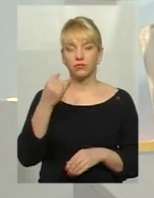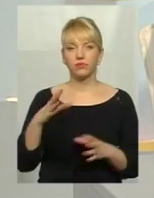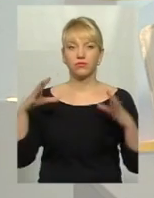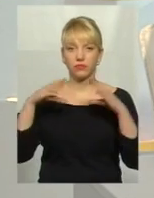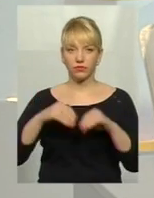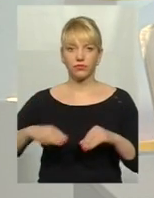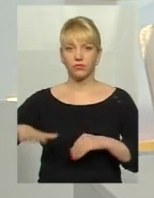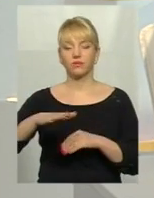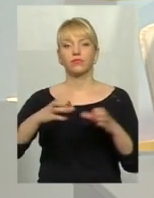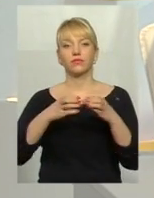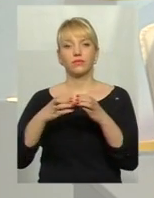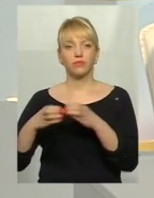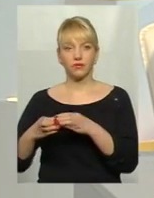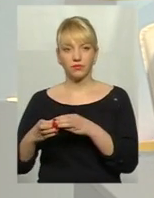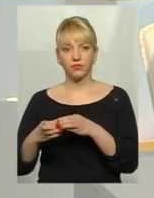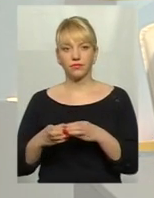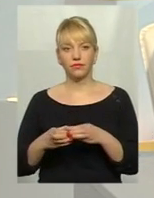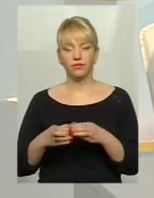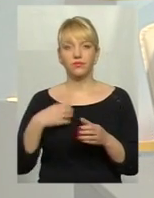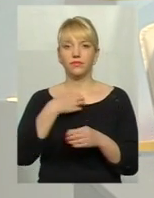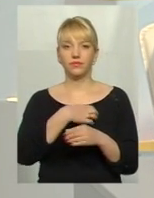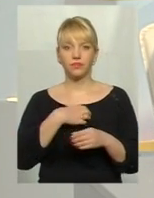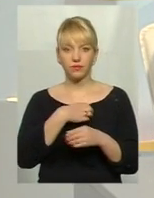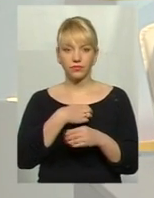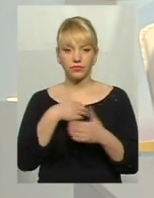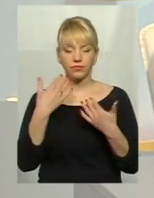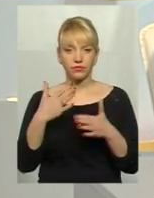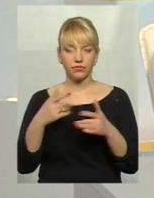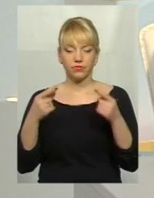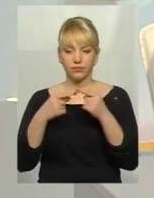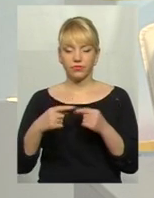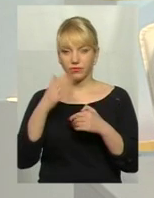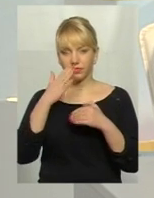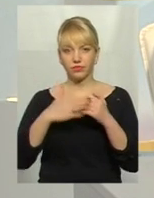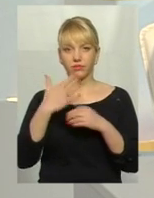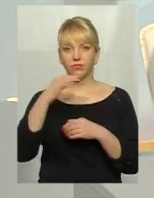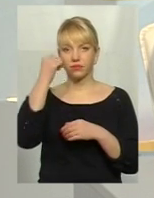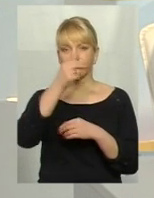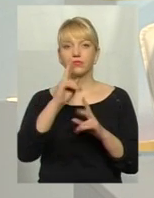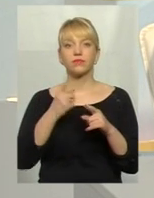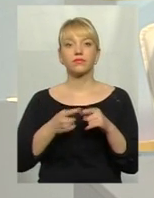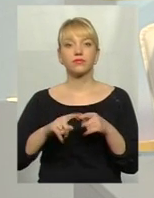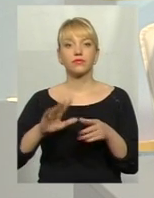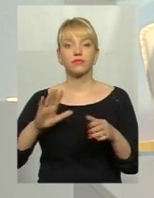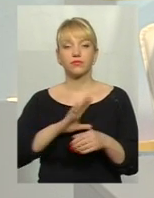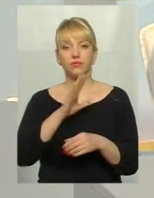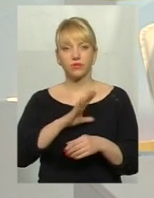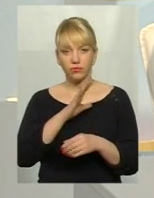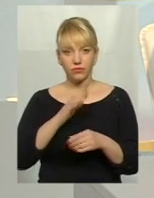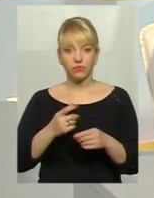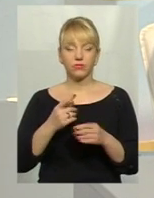об'єднаній тергромаді пріоритети визначили на найближчих 5 років. Як це відбувалося у